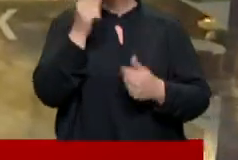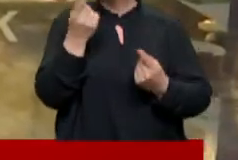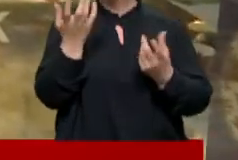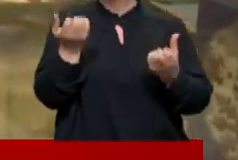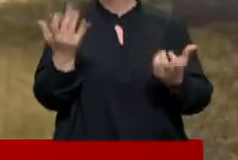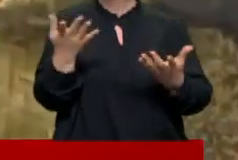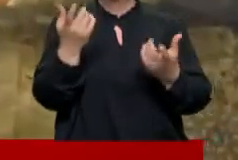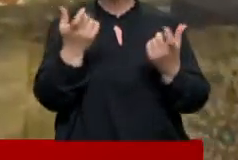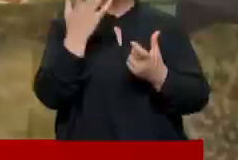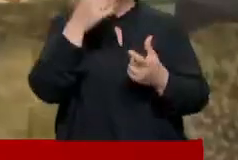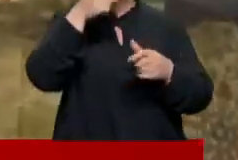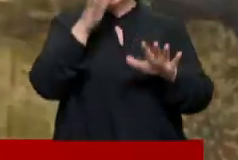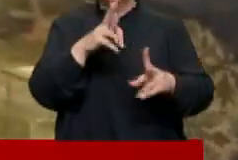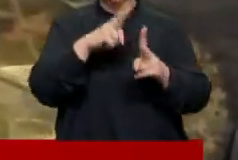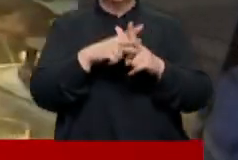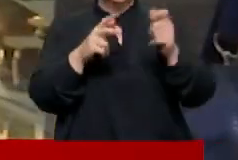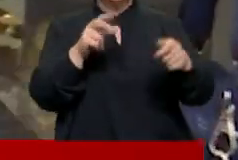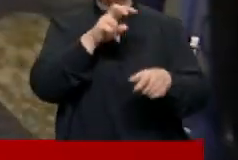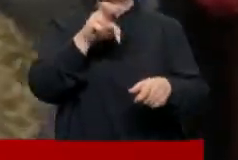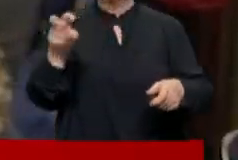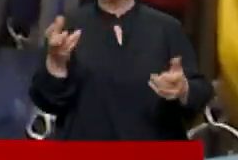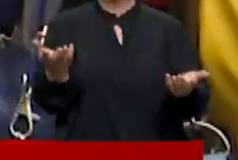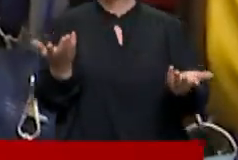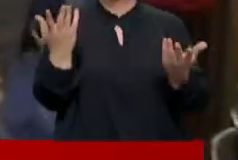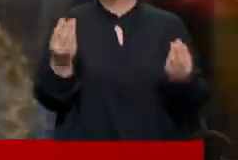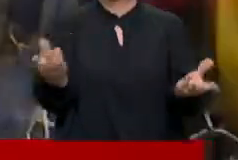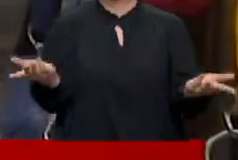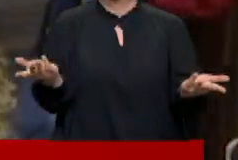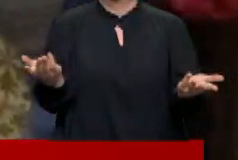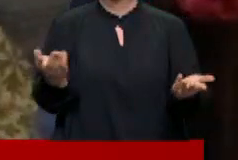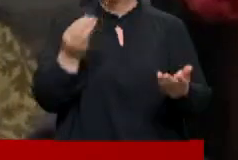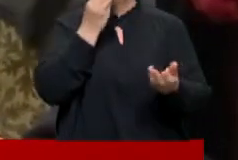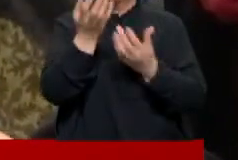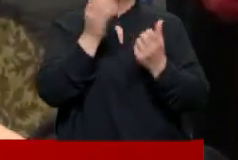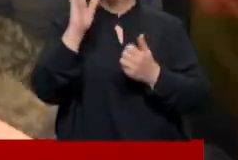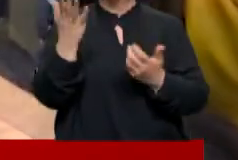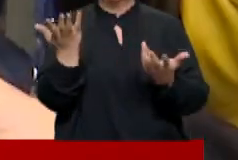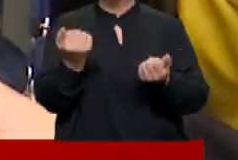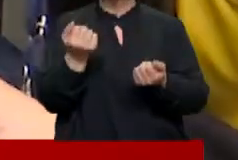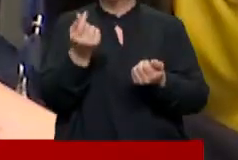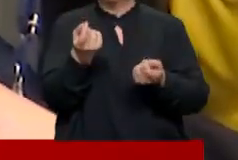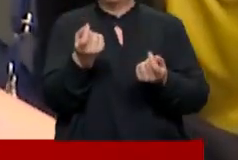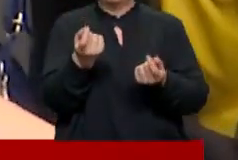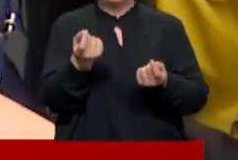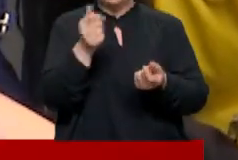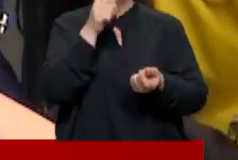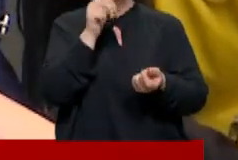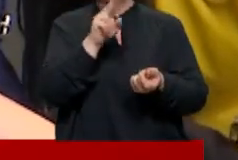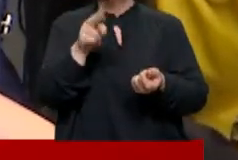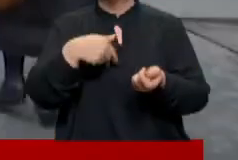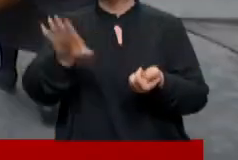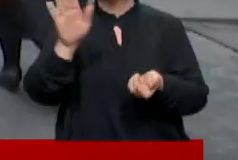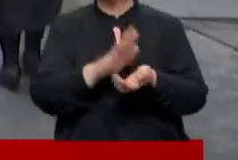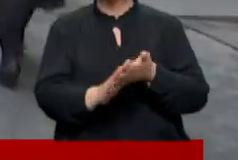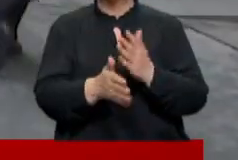alamam, onun yeri belli. Doğalgaz faturası 800 lira, ne olacak yani? Markete gitsem ne alırım ondan? İşte ıvır zıvır 600-700 lirası